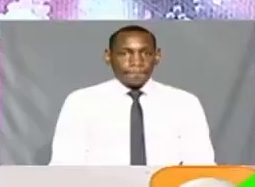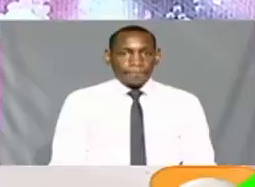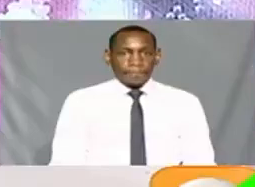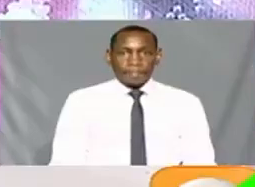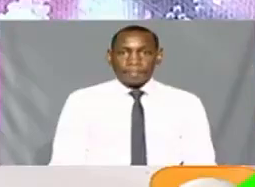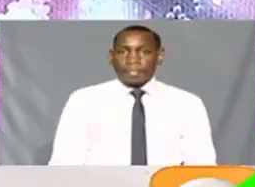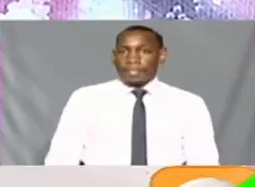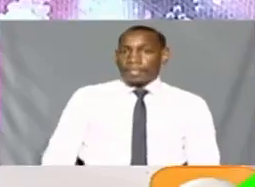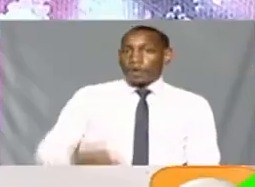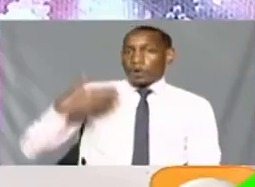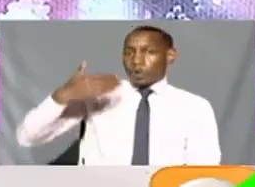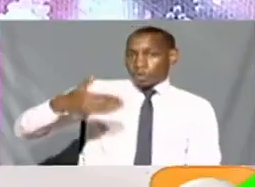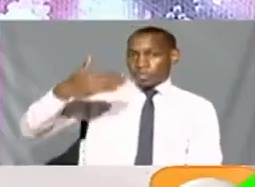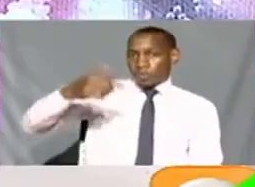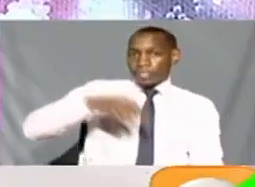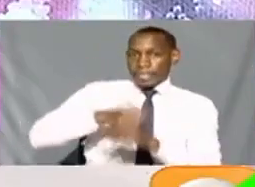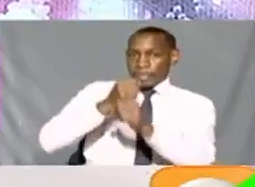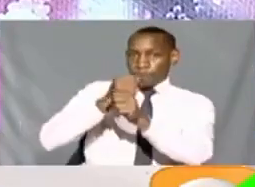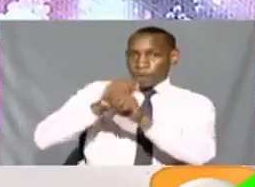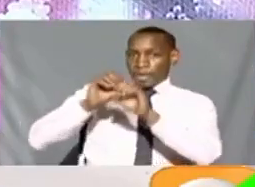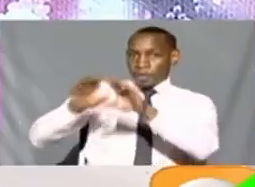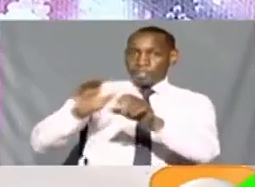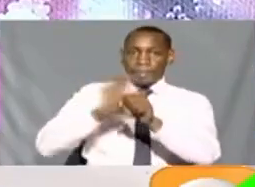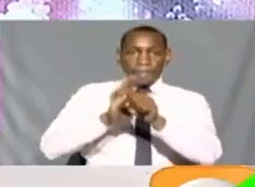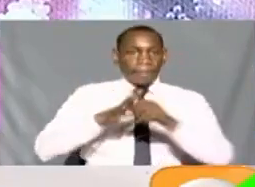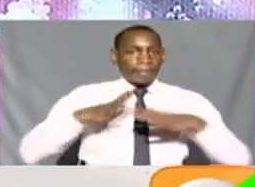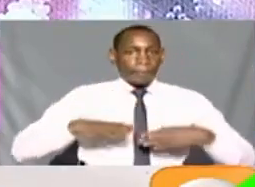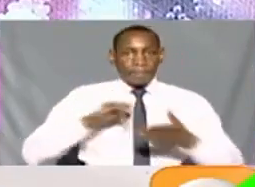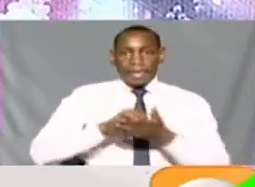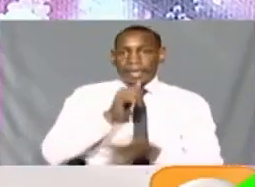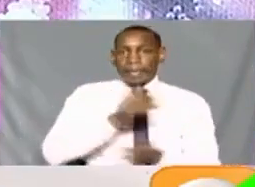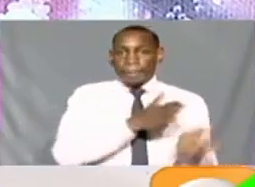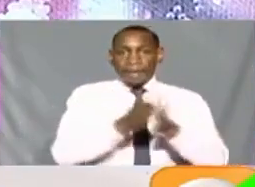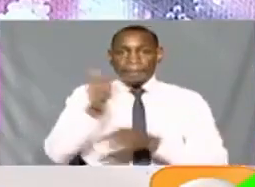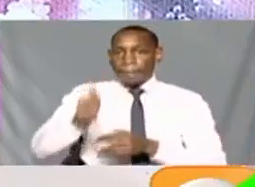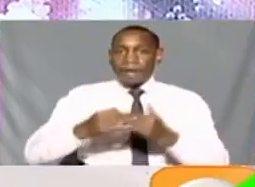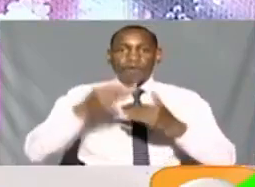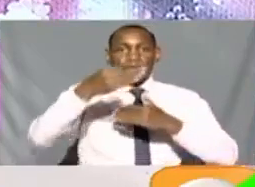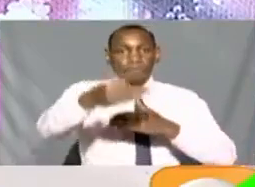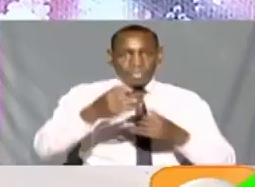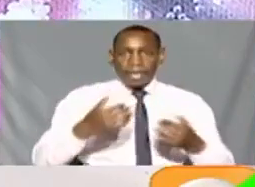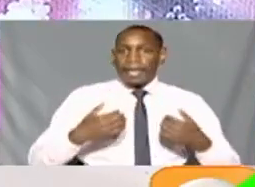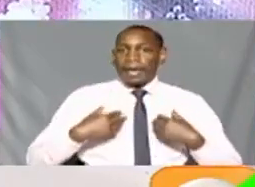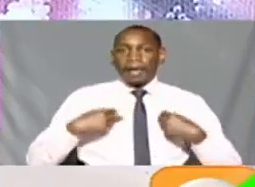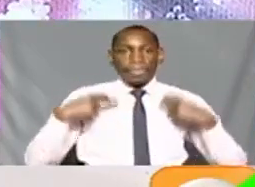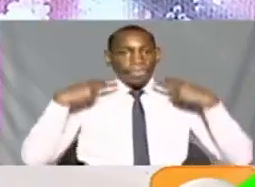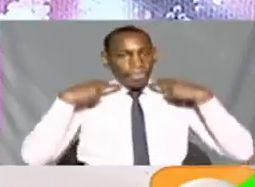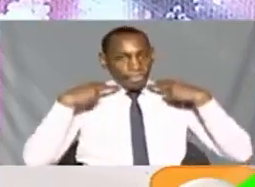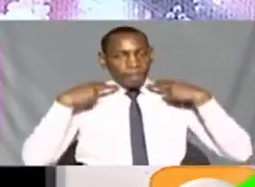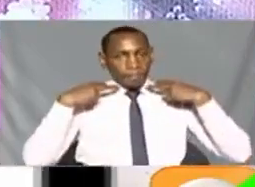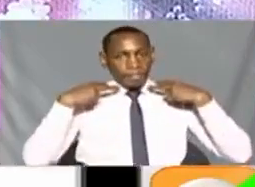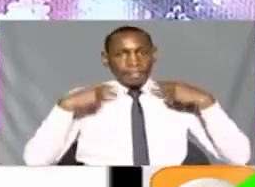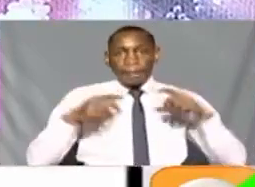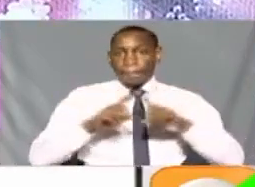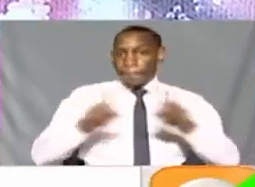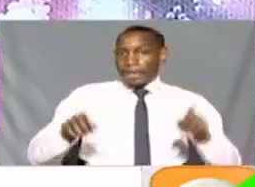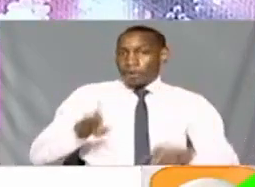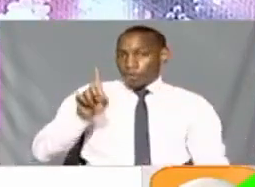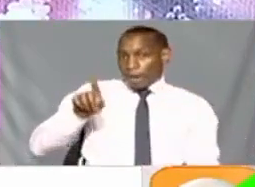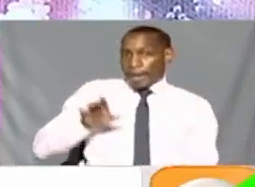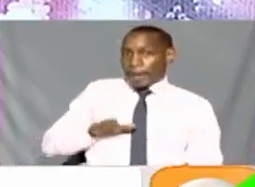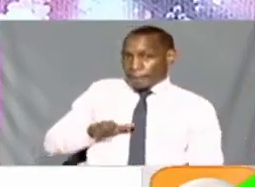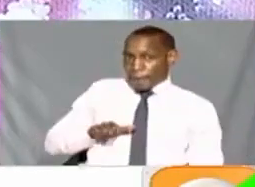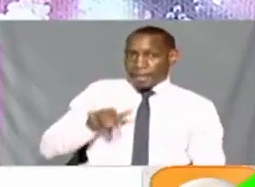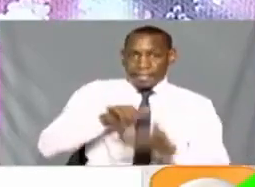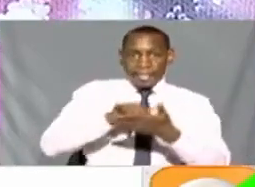Mtazamaji, mara nyingi ajira inapokatika ghafla, watu wengi ambao hawajajipanga kimaisha hujikuta katika njia panda. Lakini kuna mama